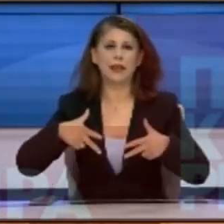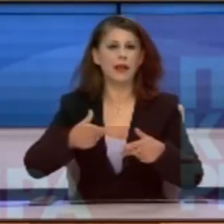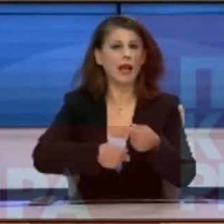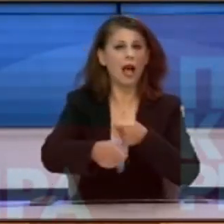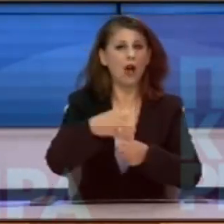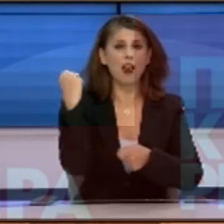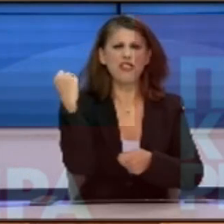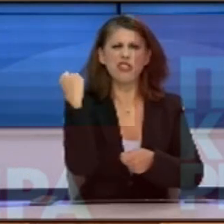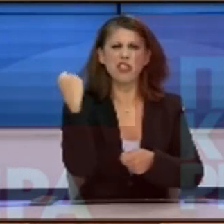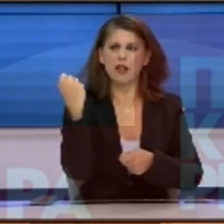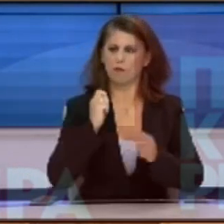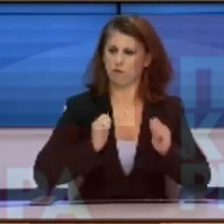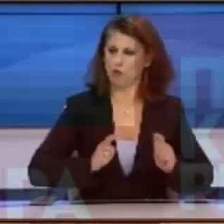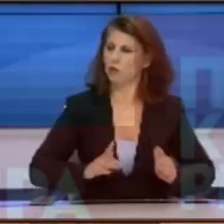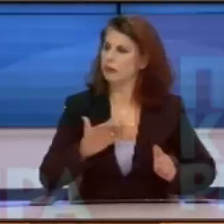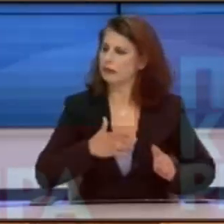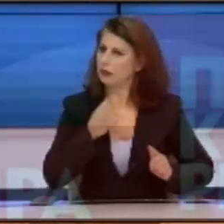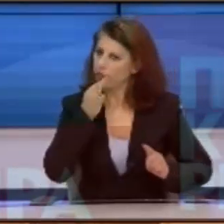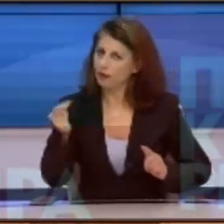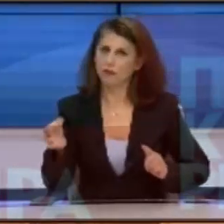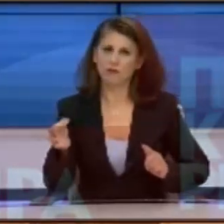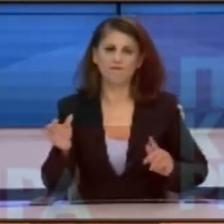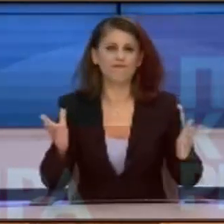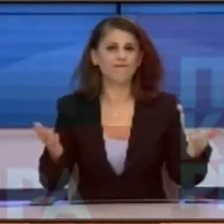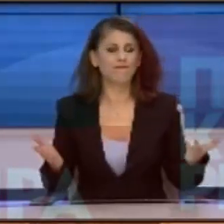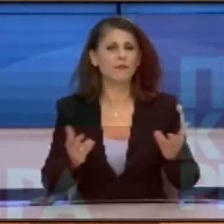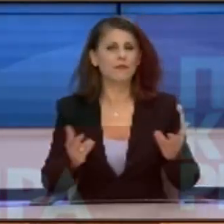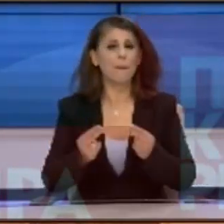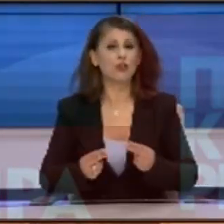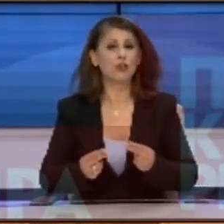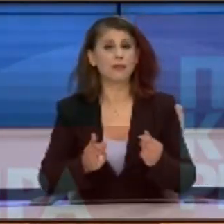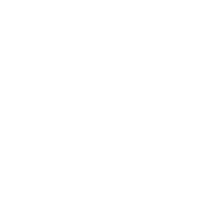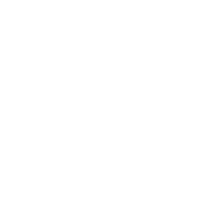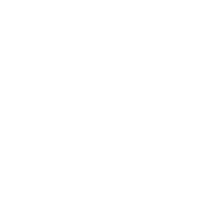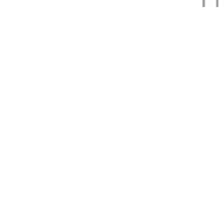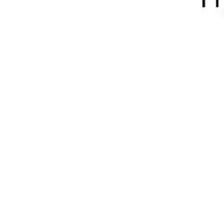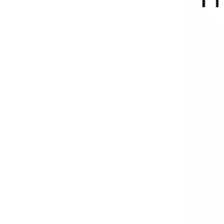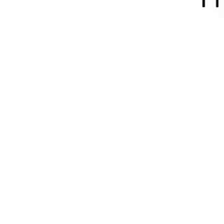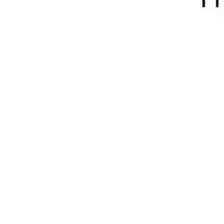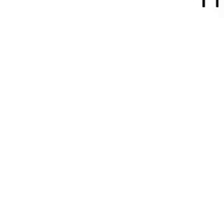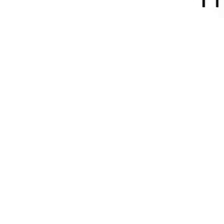αγορά των ισχυρών. Καμιά ελπίδα λοιπόν στον εργαζόμενο.